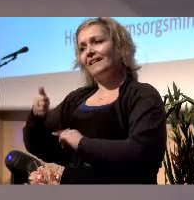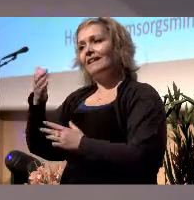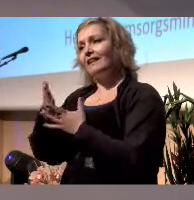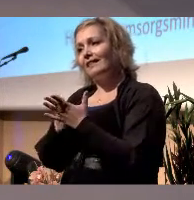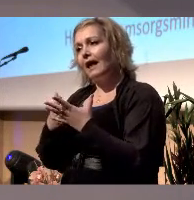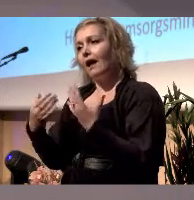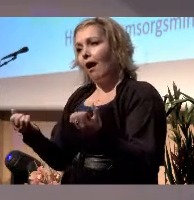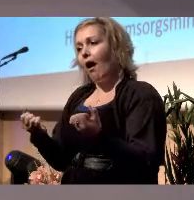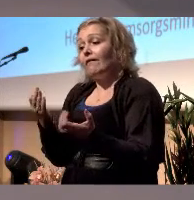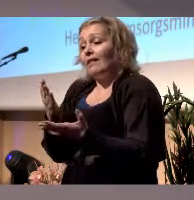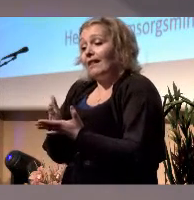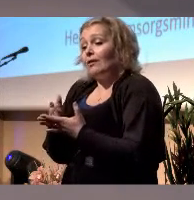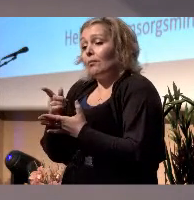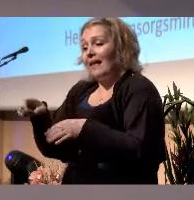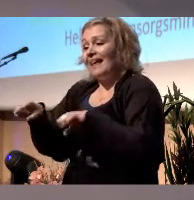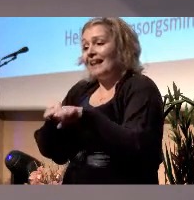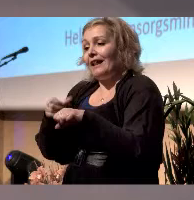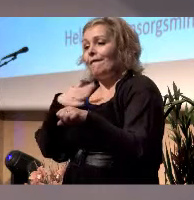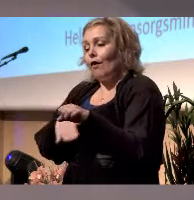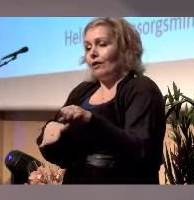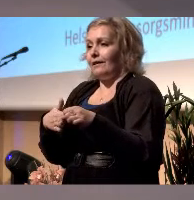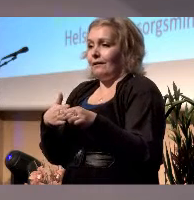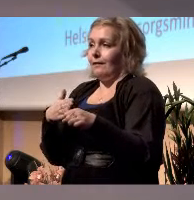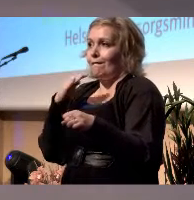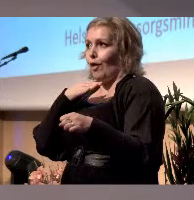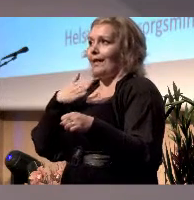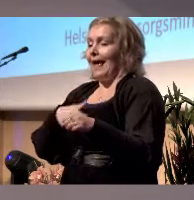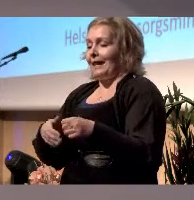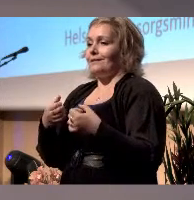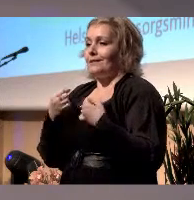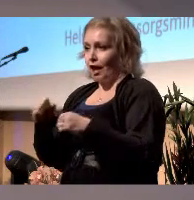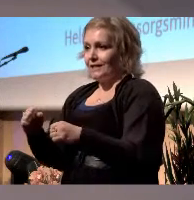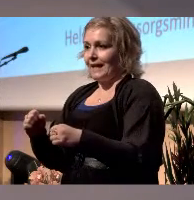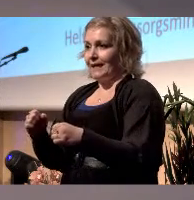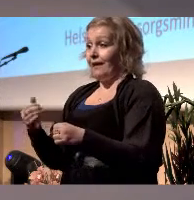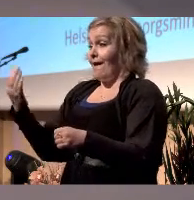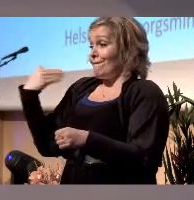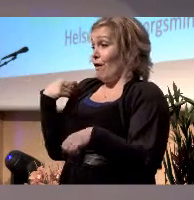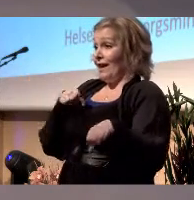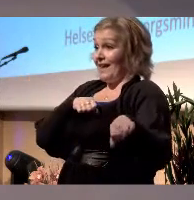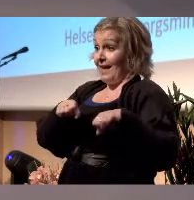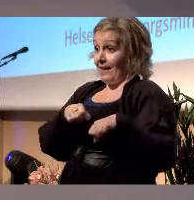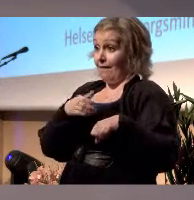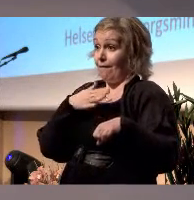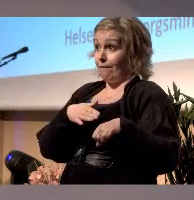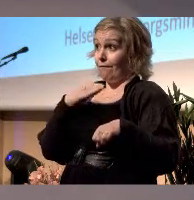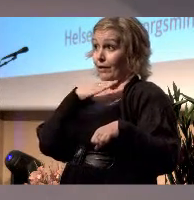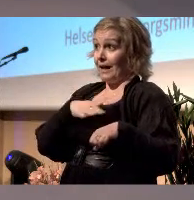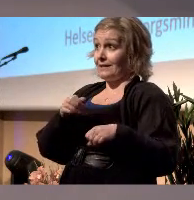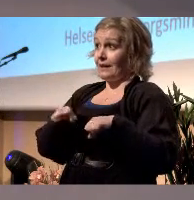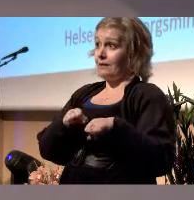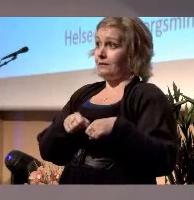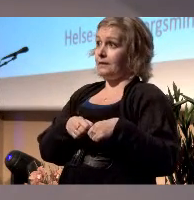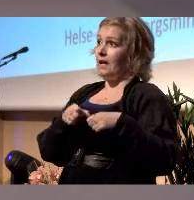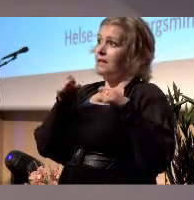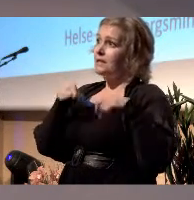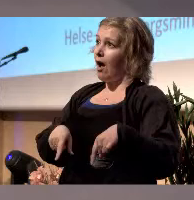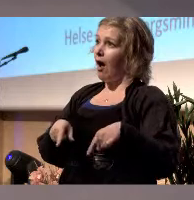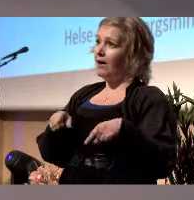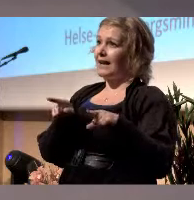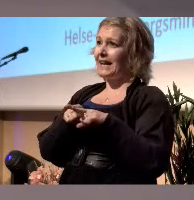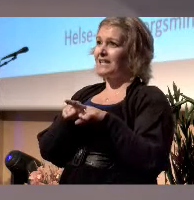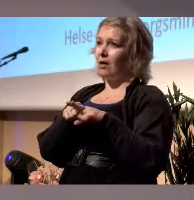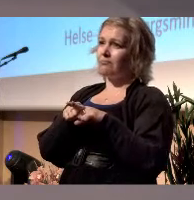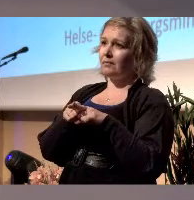del av nettopp regjeringens folkehelsesatsing. Den forrige regjeringens folkehelsemelding stakte ut en kurs som det